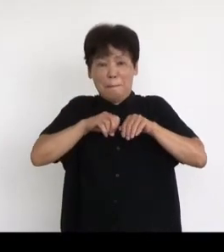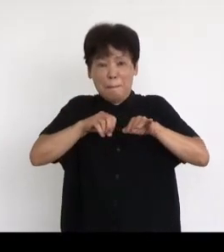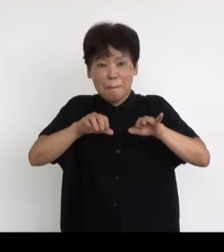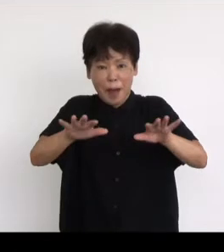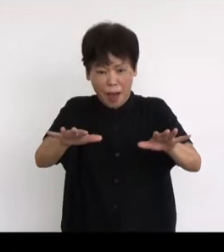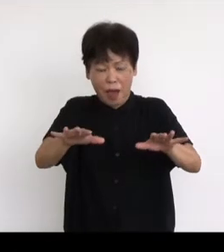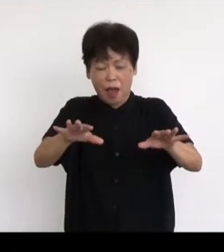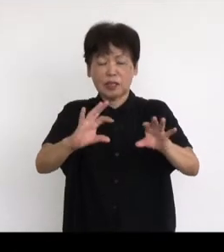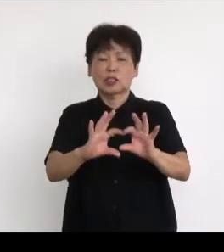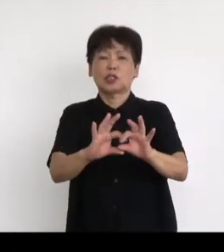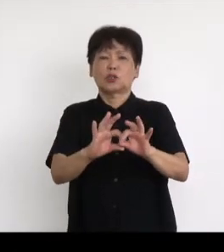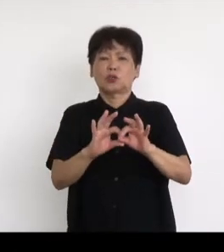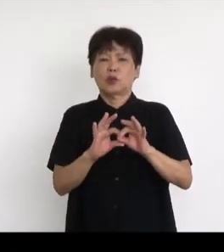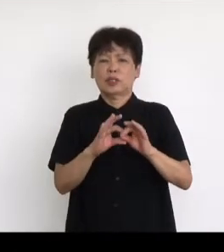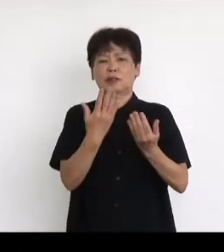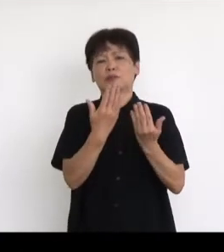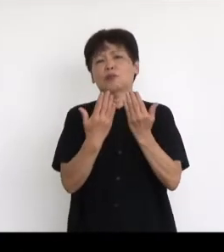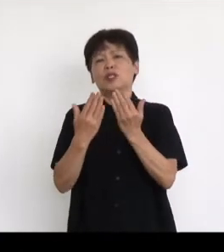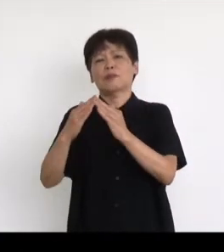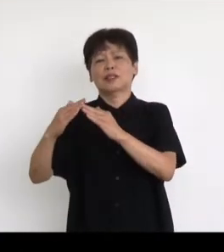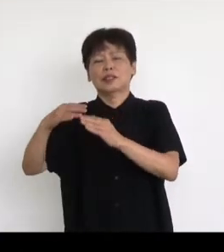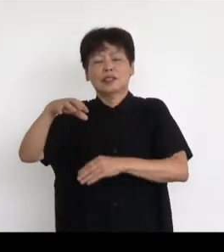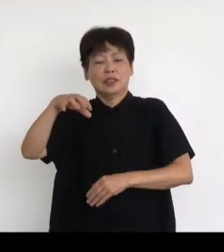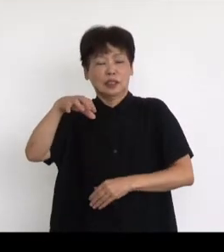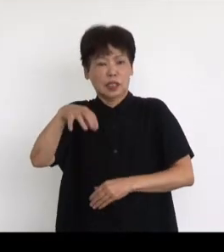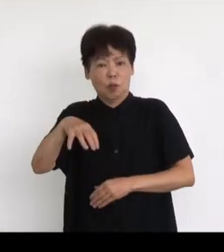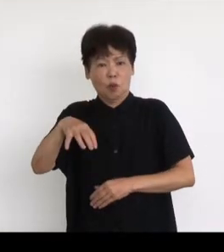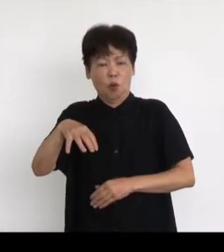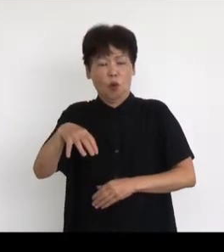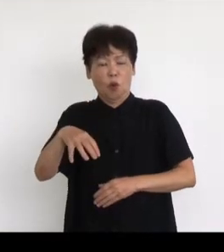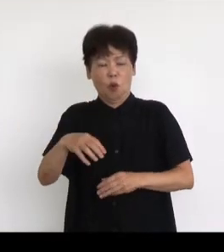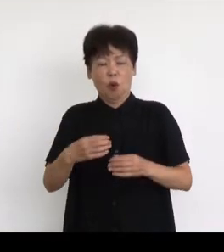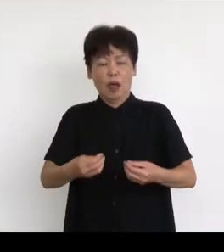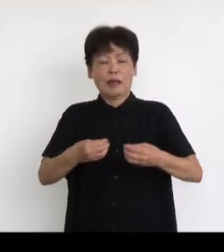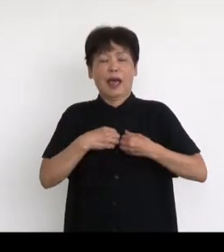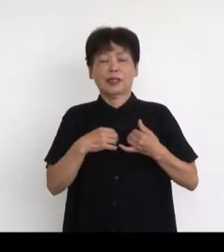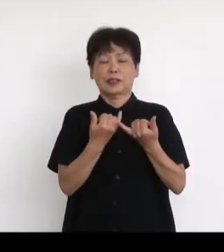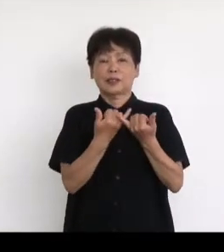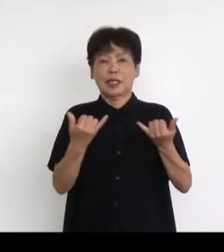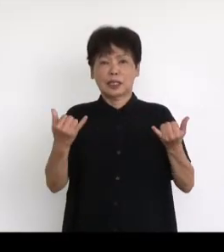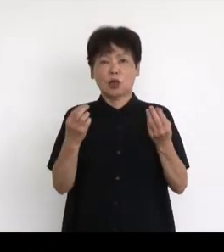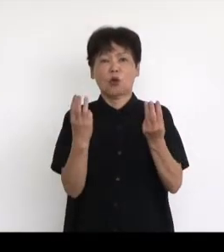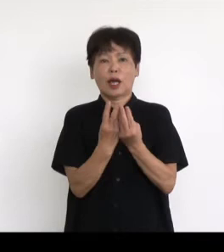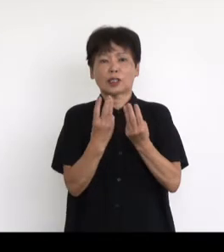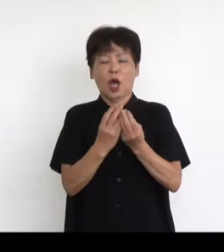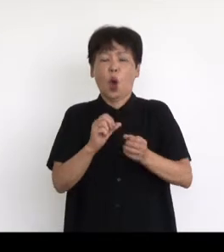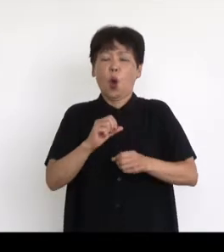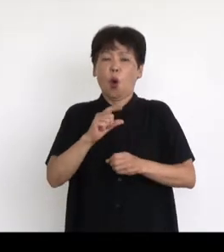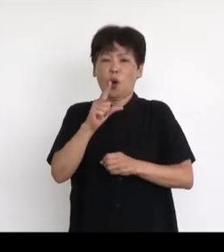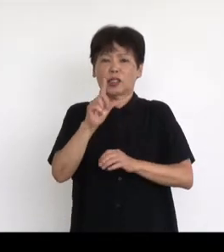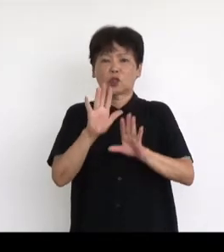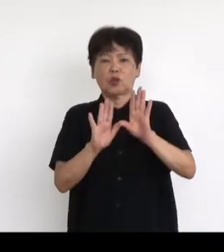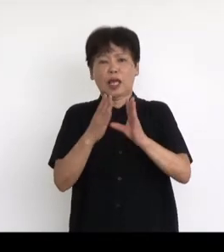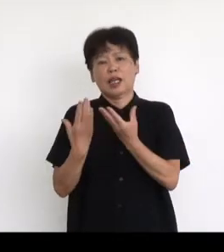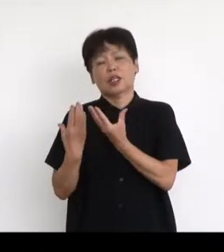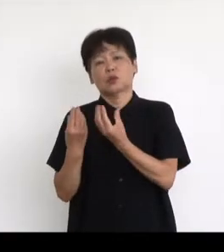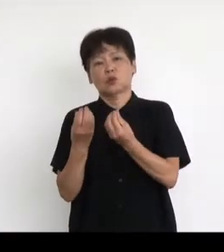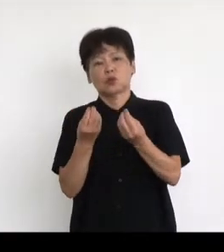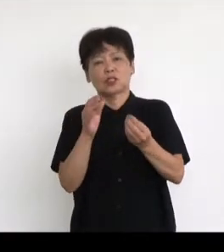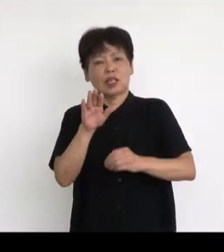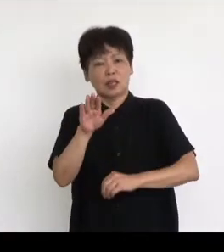、森町でも新規感染者数が高止まりしています。